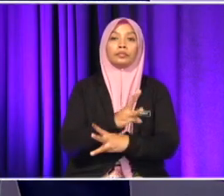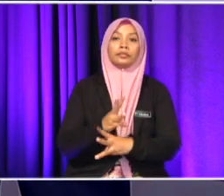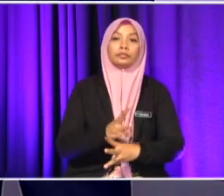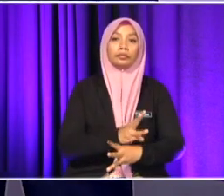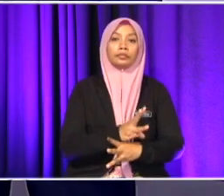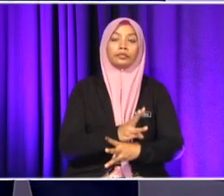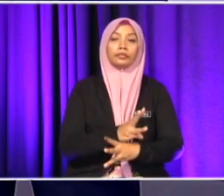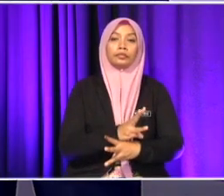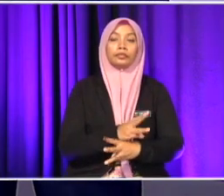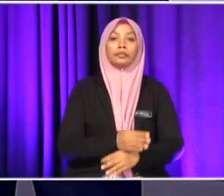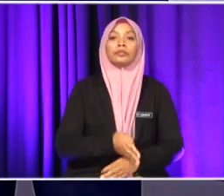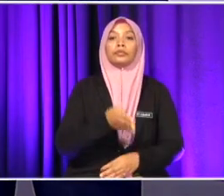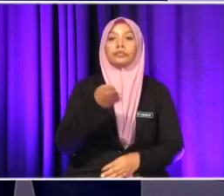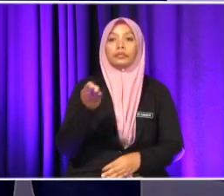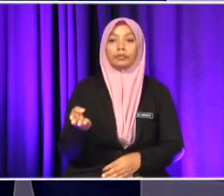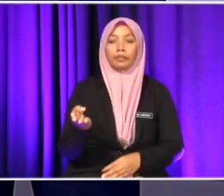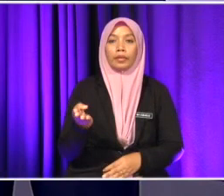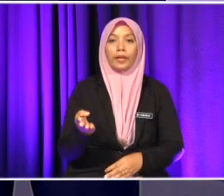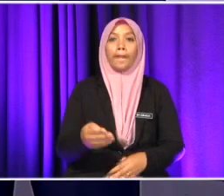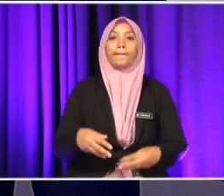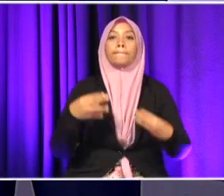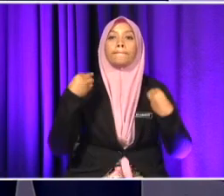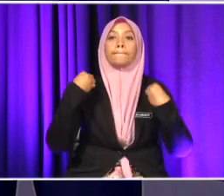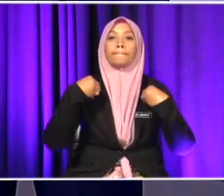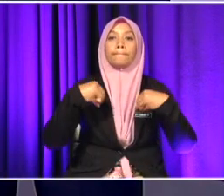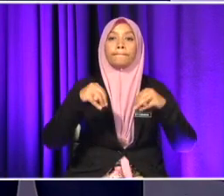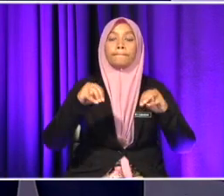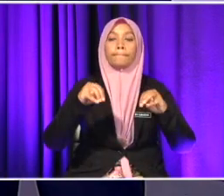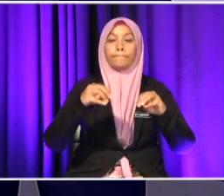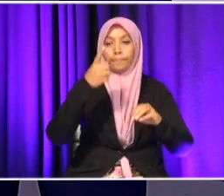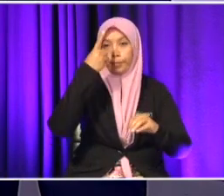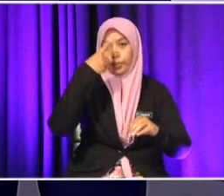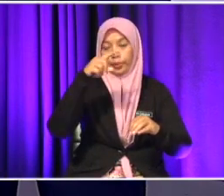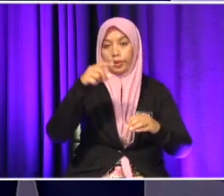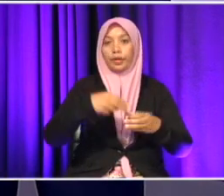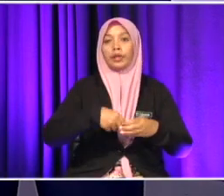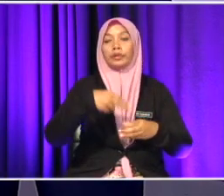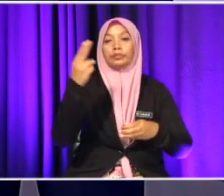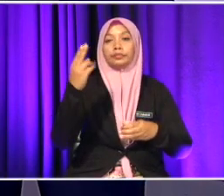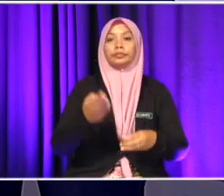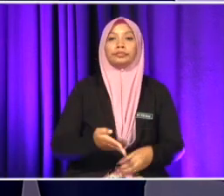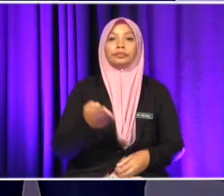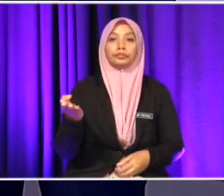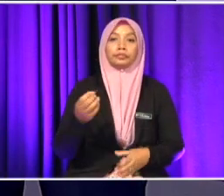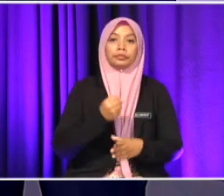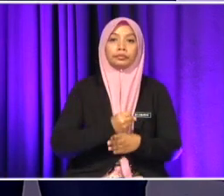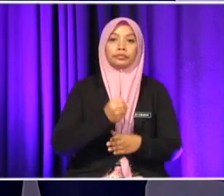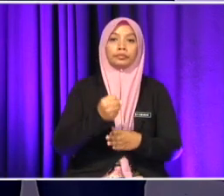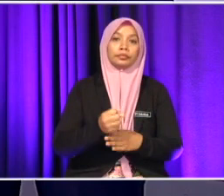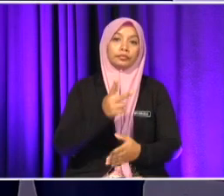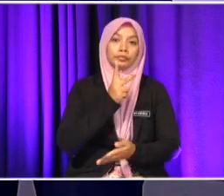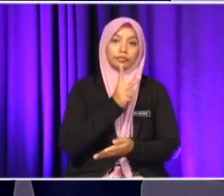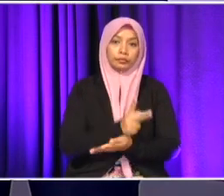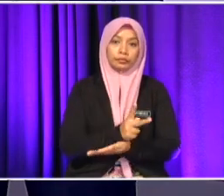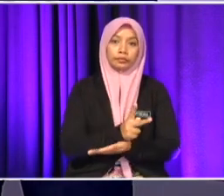bahan mentaalah atau membahas separuh siap yang ada kaitan untuk penghasilan barang atau penikmatan baik